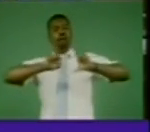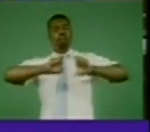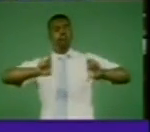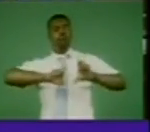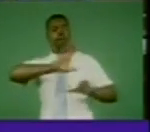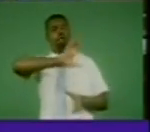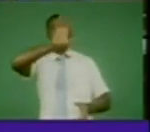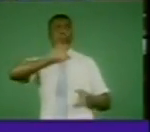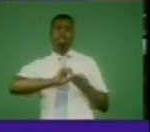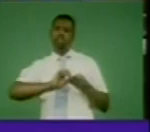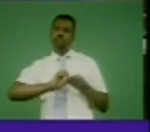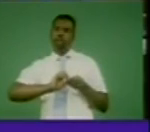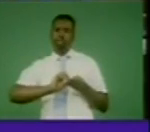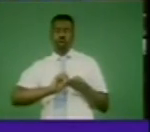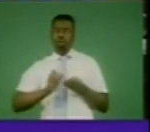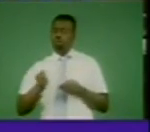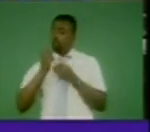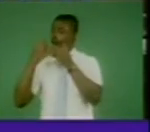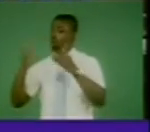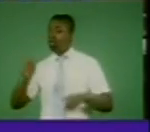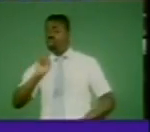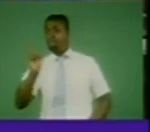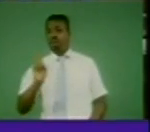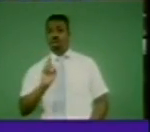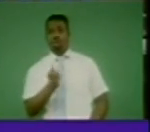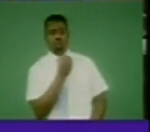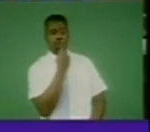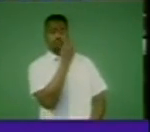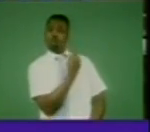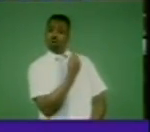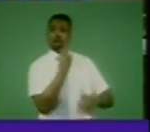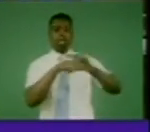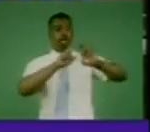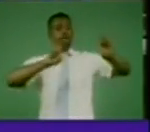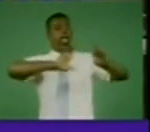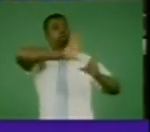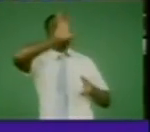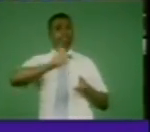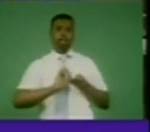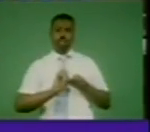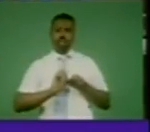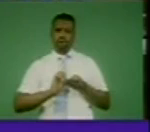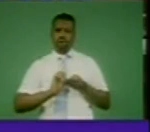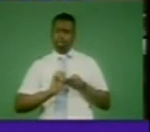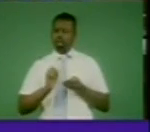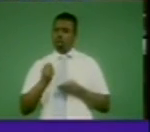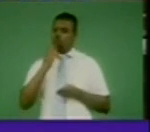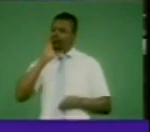Kura za wazi hapana ni kura moja kwenye ibara zote. Kura za siri ndio ilikuwa ni